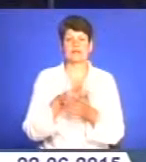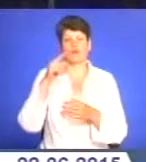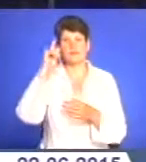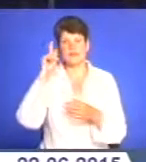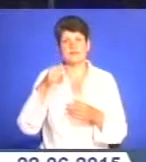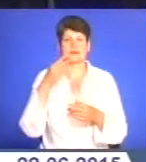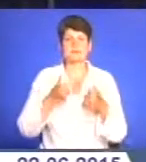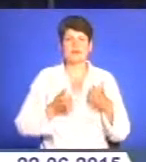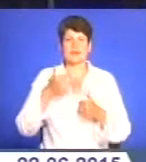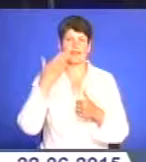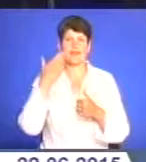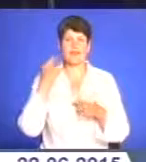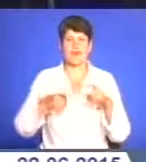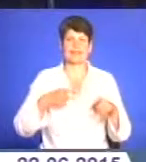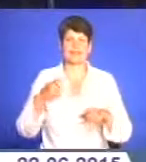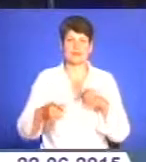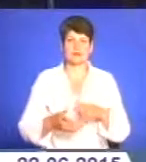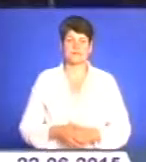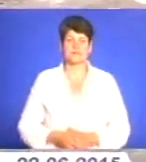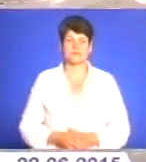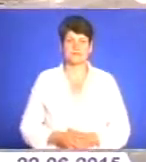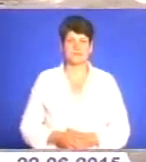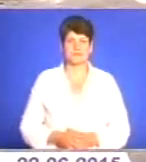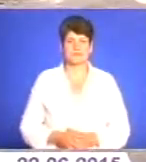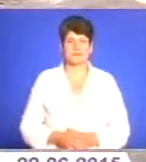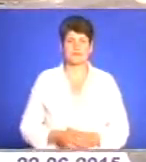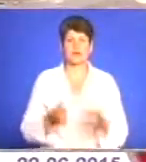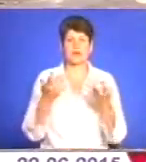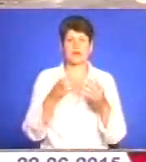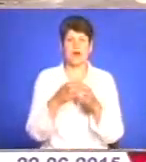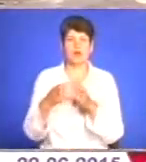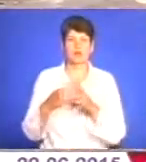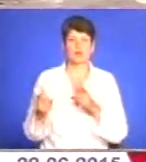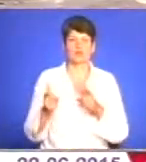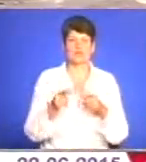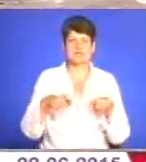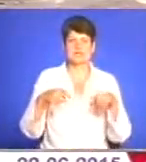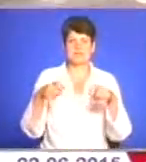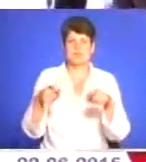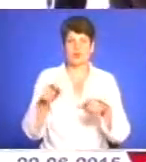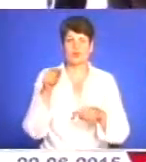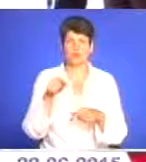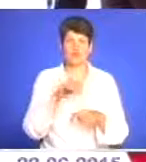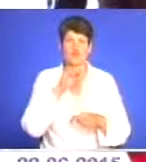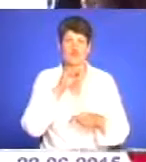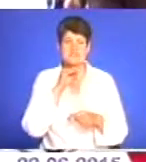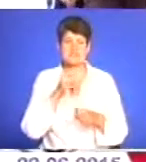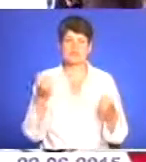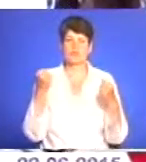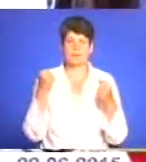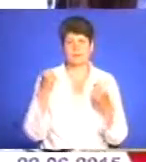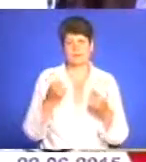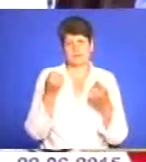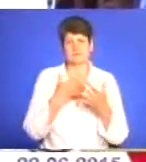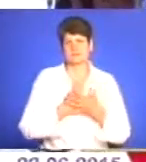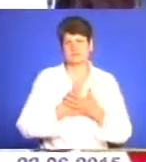змаганнях з легкої атлетики. Детальніше дивіться далі. Кілька груп готуються до забігу. Тут і професійні спортсмени, і